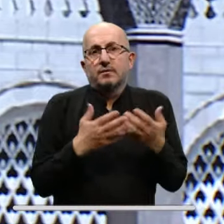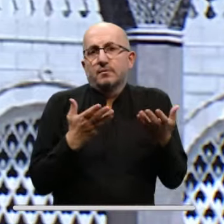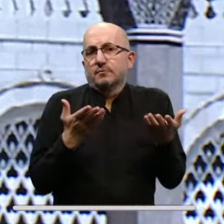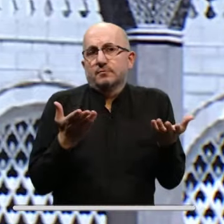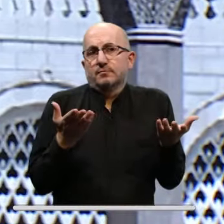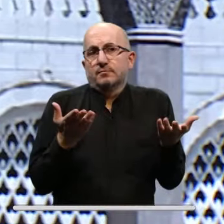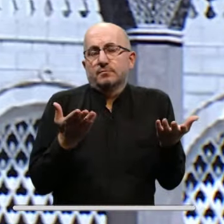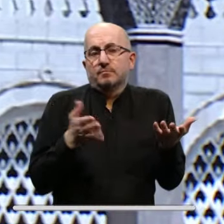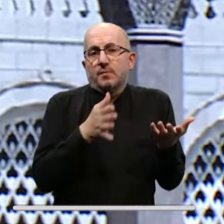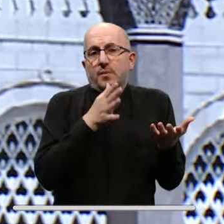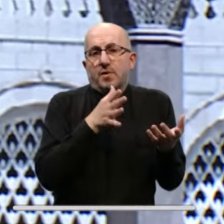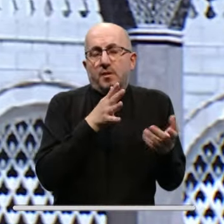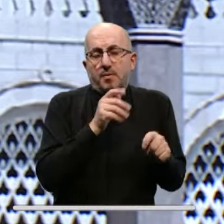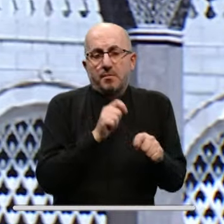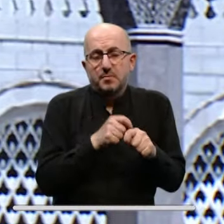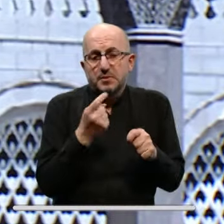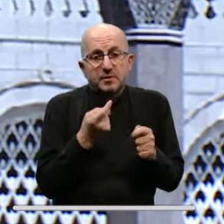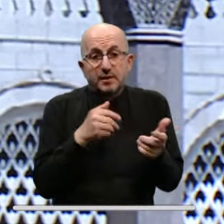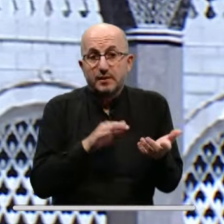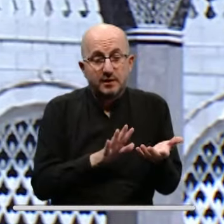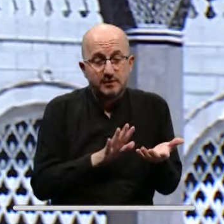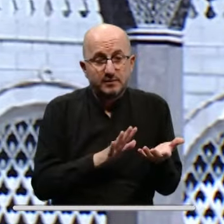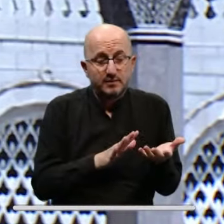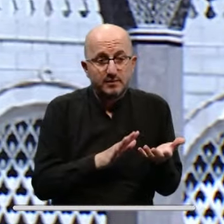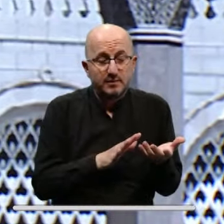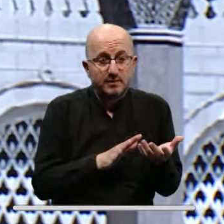değilse, kasıtlı yapılmış olan bir şey değil ise